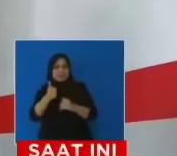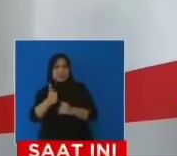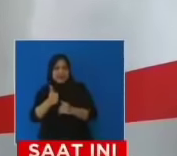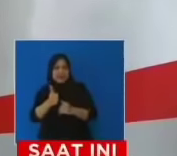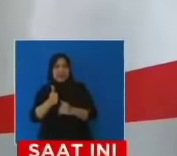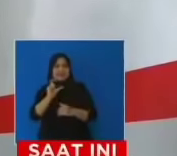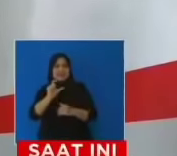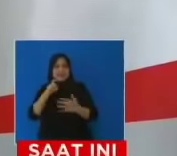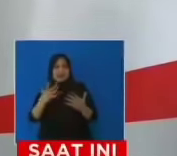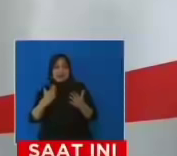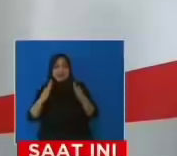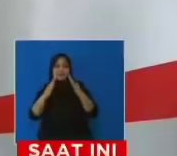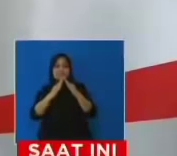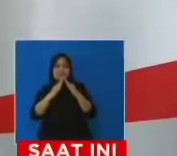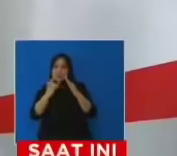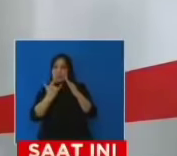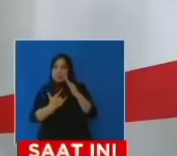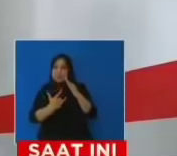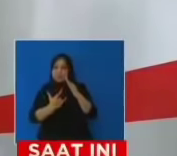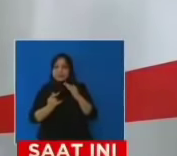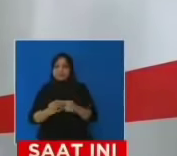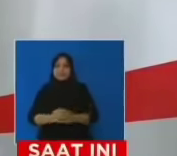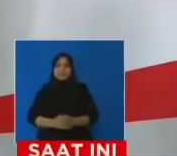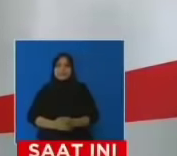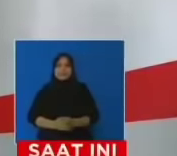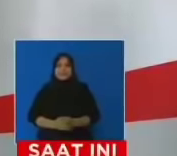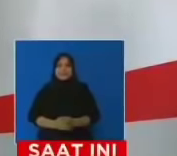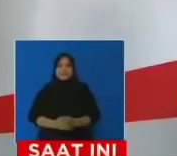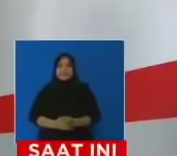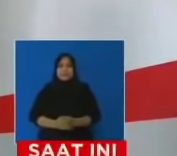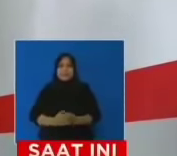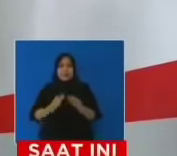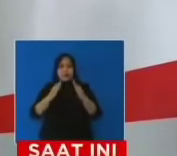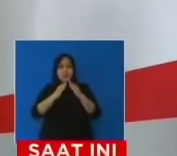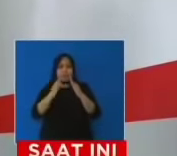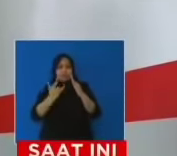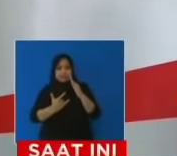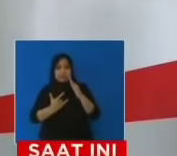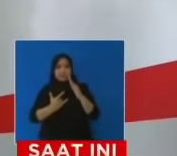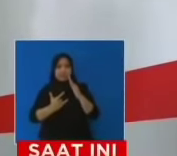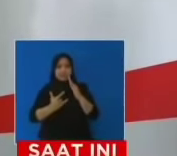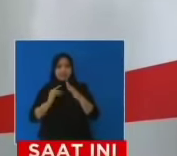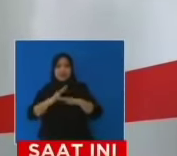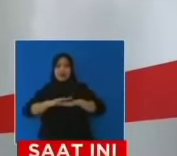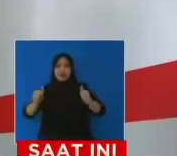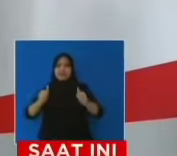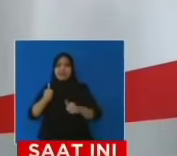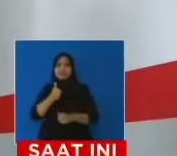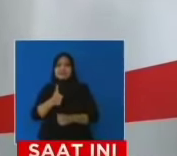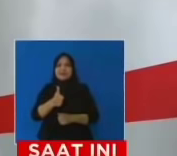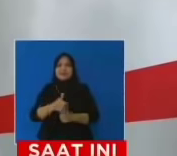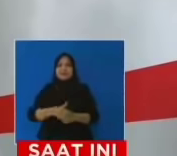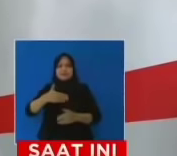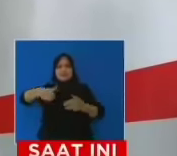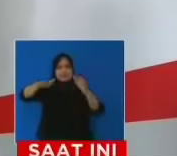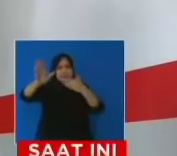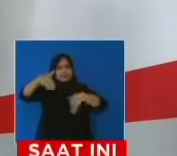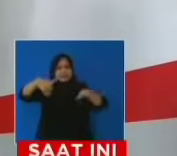berada di rumah. Kita lebih aman berada di rumah. Tidak